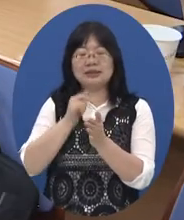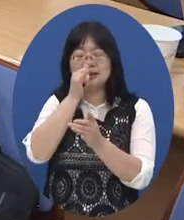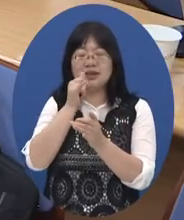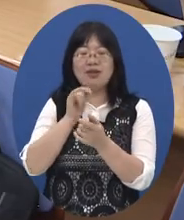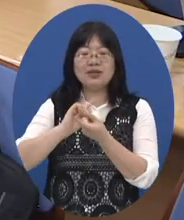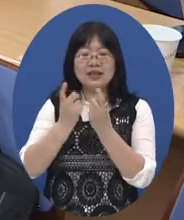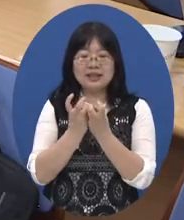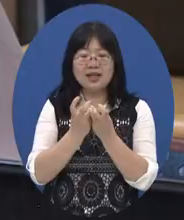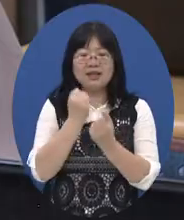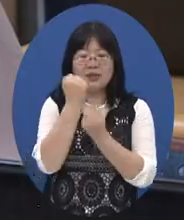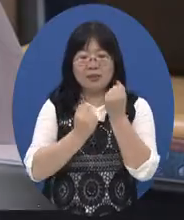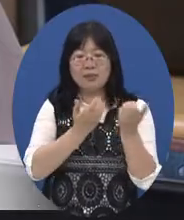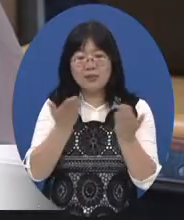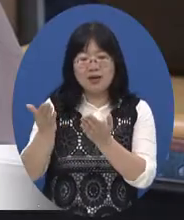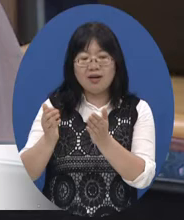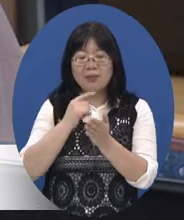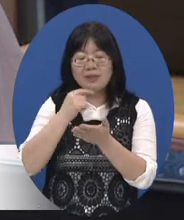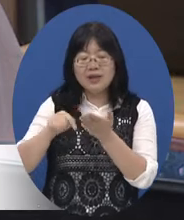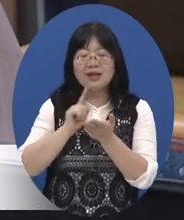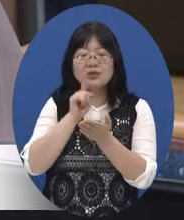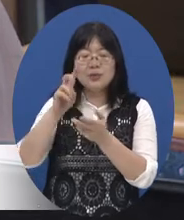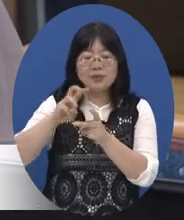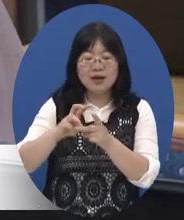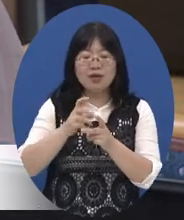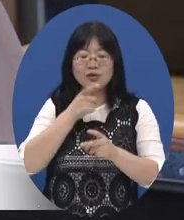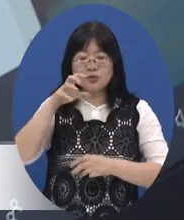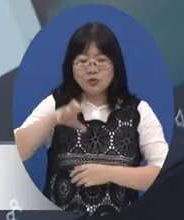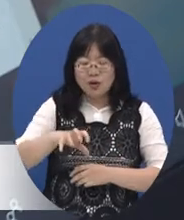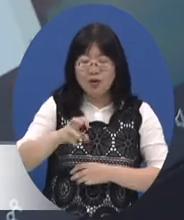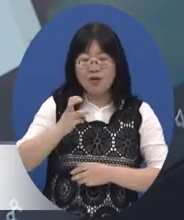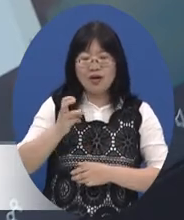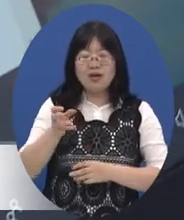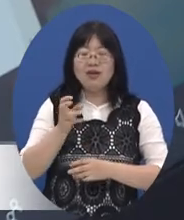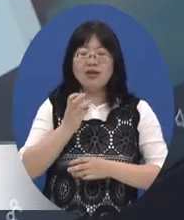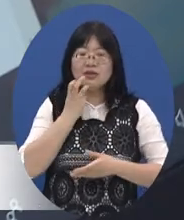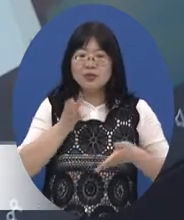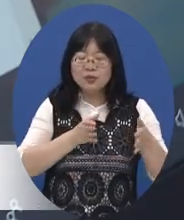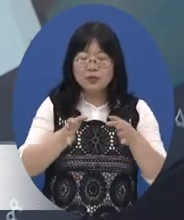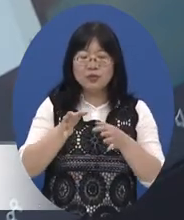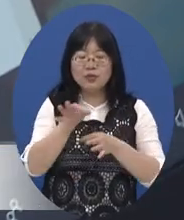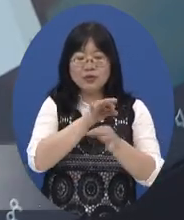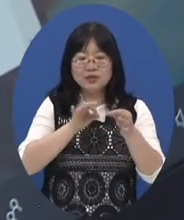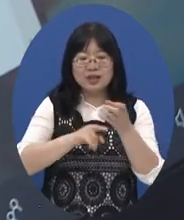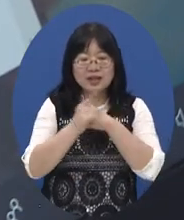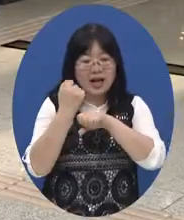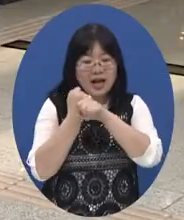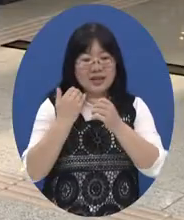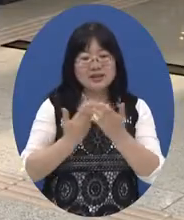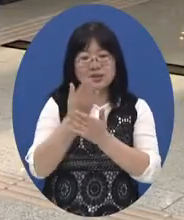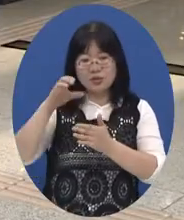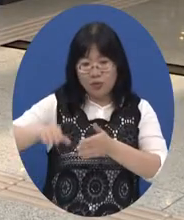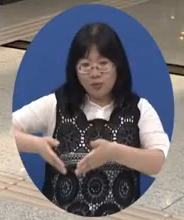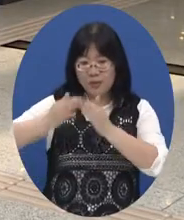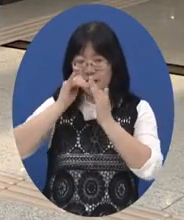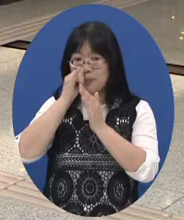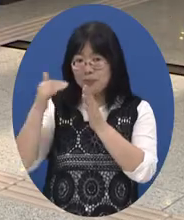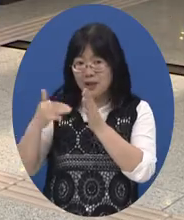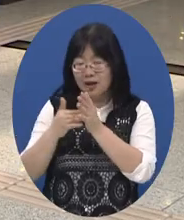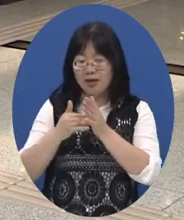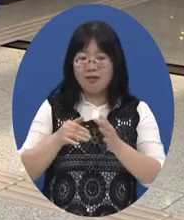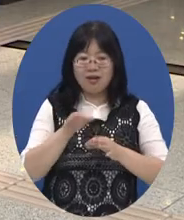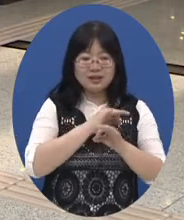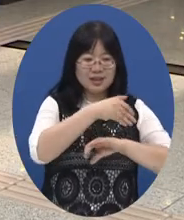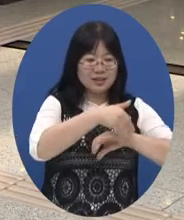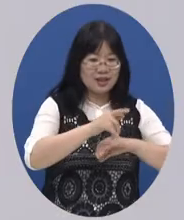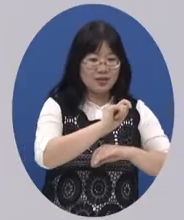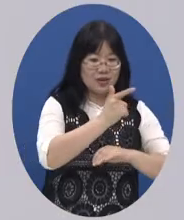설명했습니다. 먼저 피해 신고센터가 수원 소재 경기도 경제과학진흥원 내 설치됐습니다. 경제기획관이